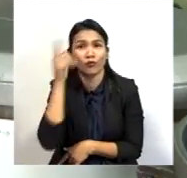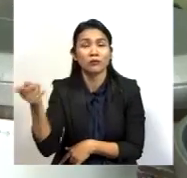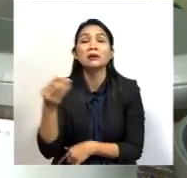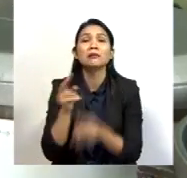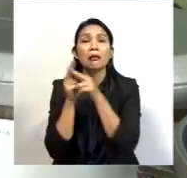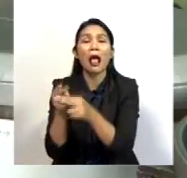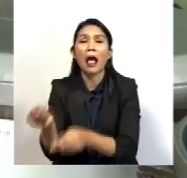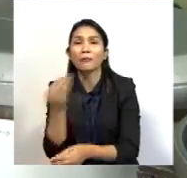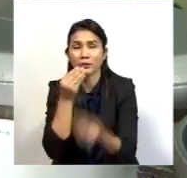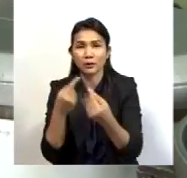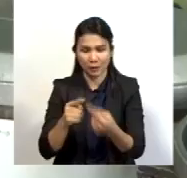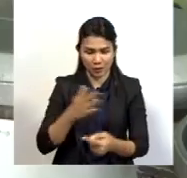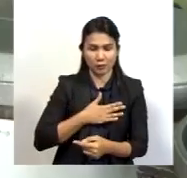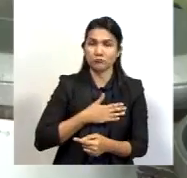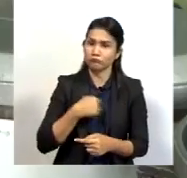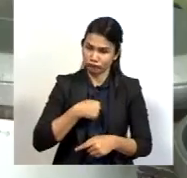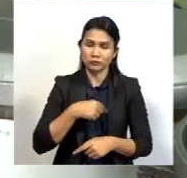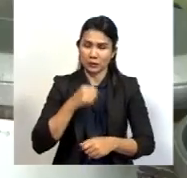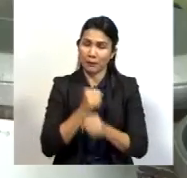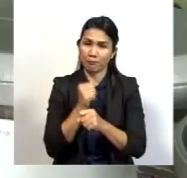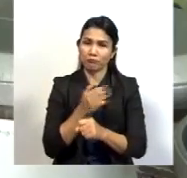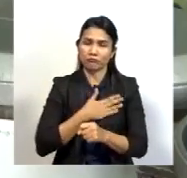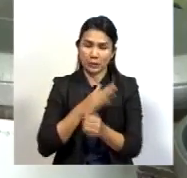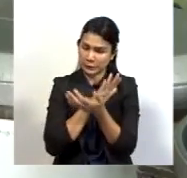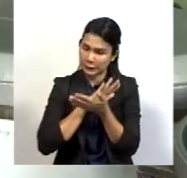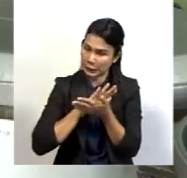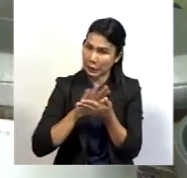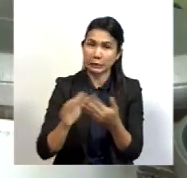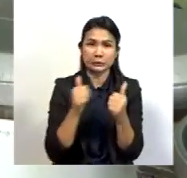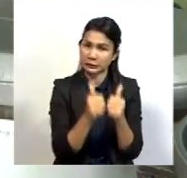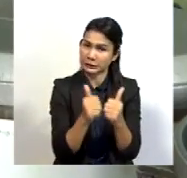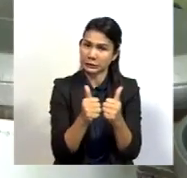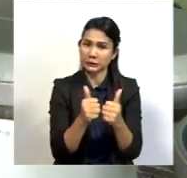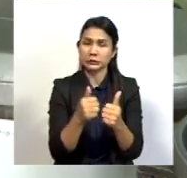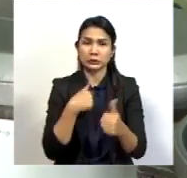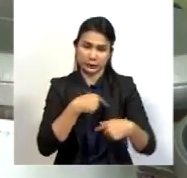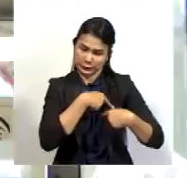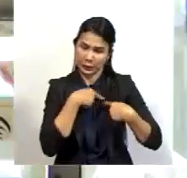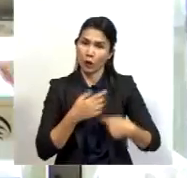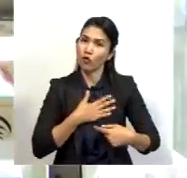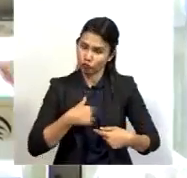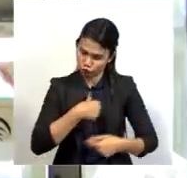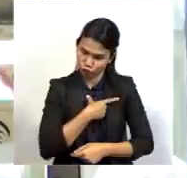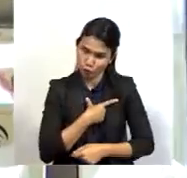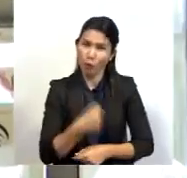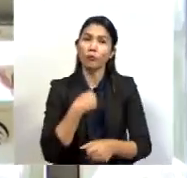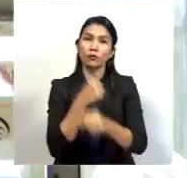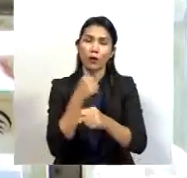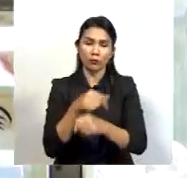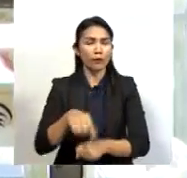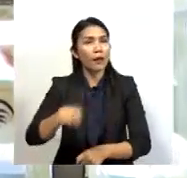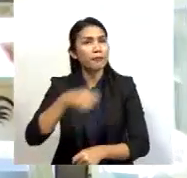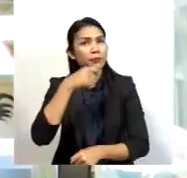ไงแต่เราทำด้วยใจอ่ะทำด้วยสะอาดด้วยสุดแล้วก็ด้วยใจรักว่าถ้าทำมาแล้วมันนี่อร่อยแล้วโอเ